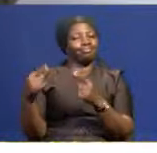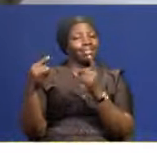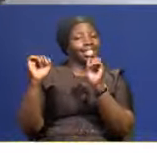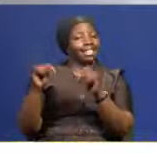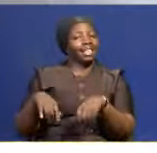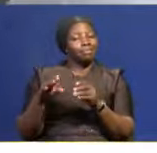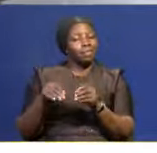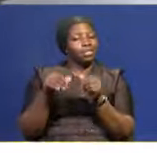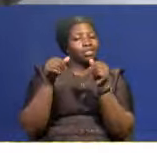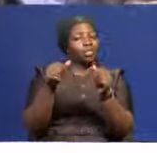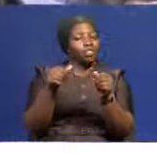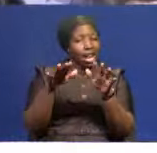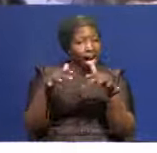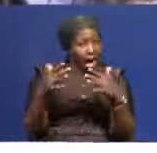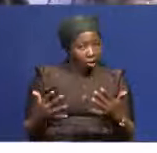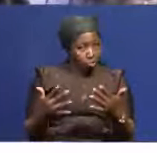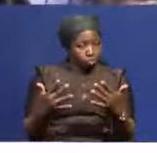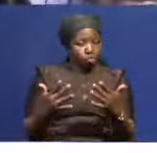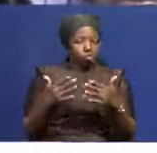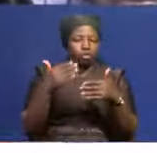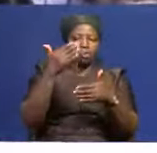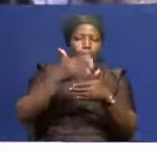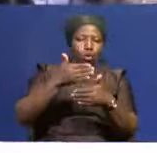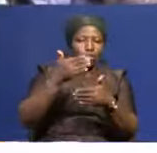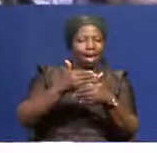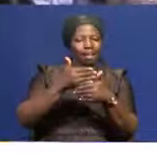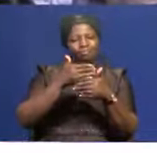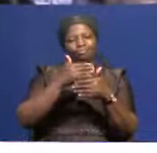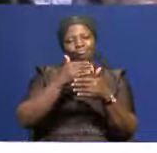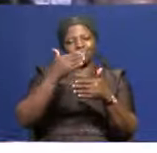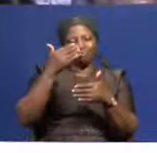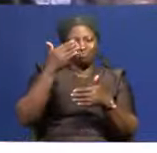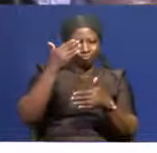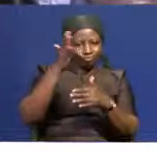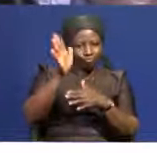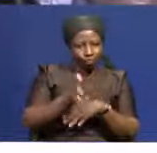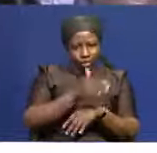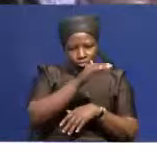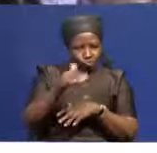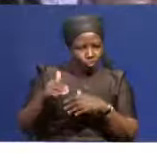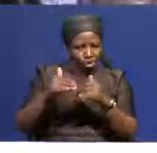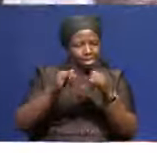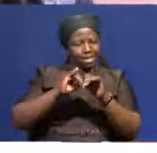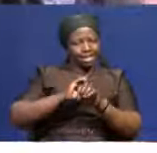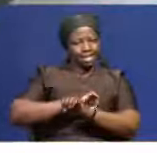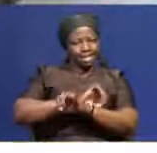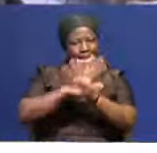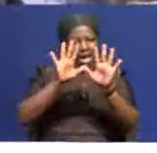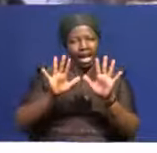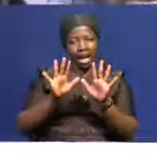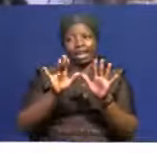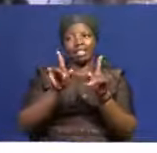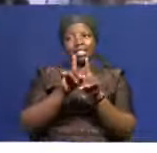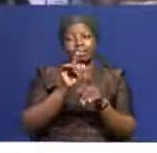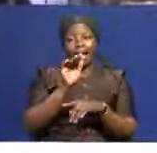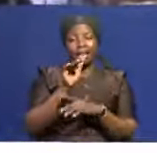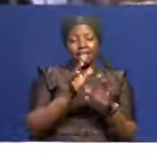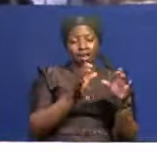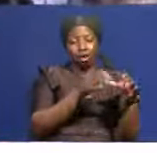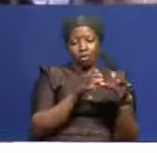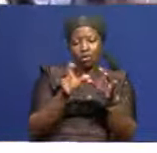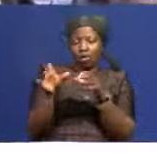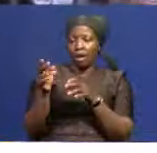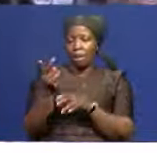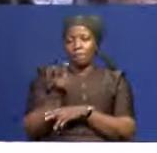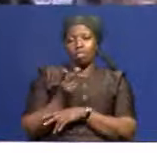a clear demarcation of the boundary. They urge leaders from both communities to prioritize and find a lasting